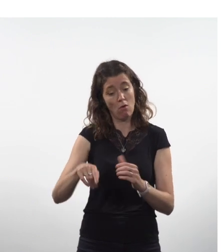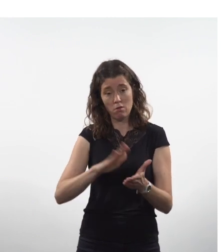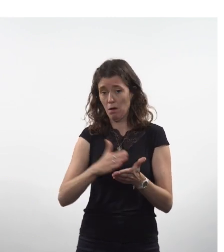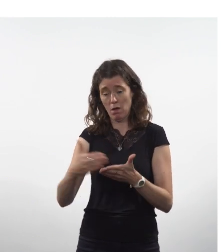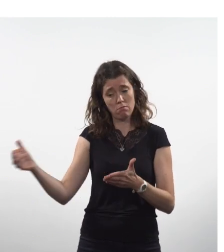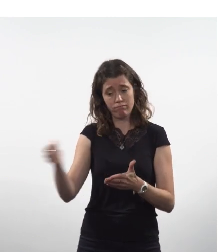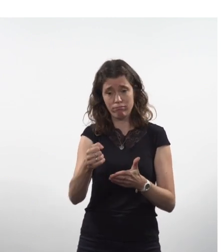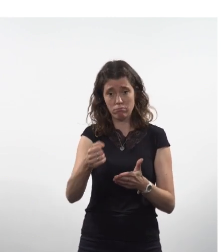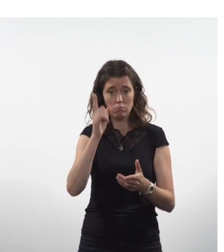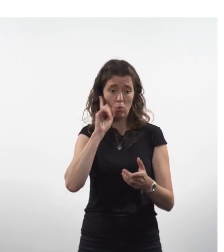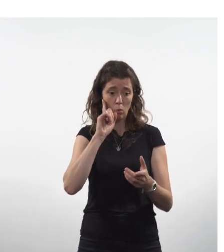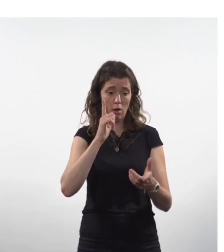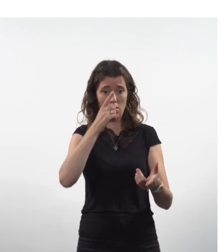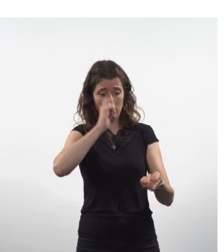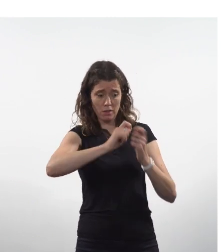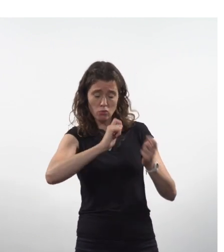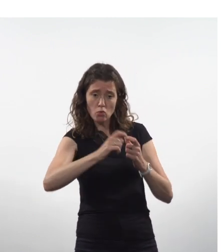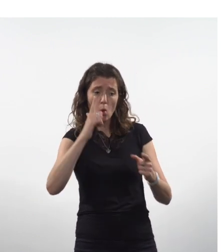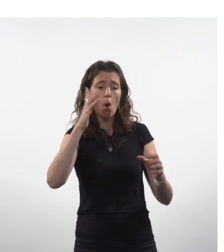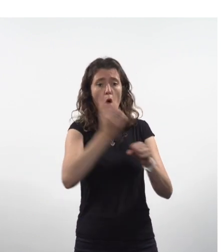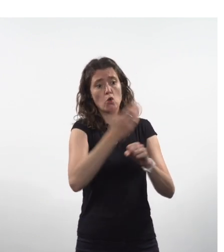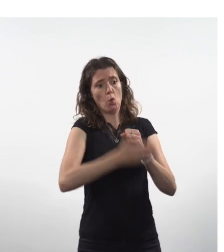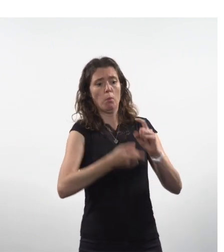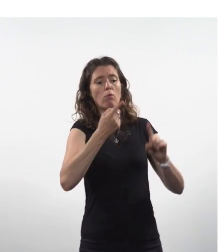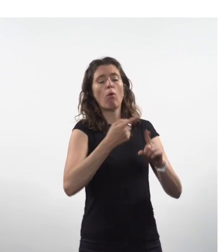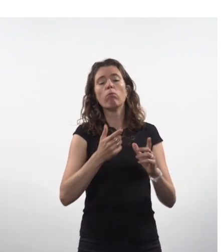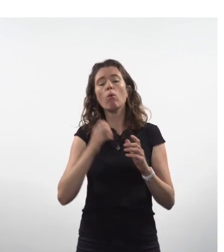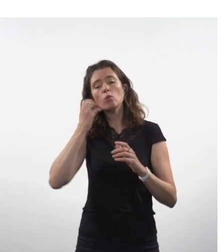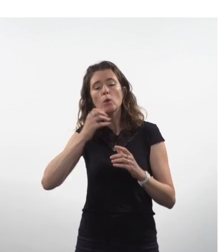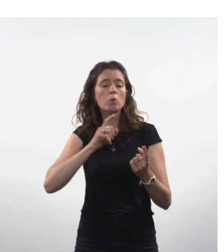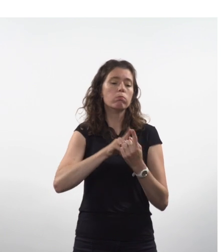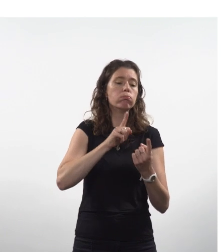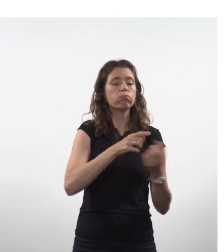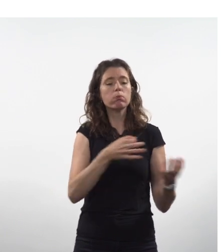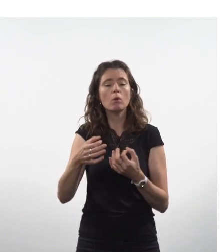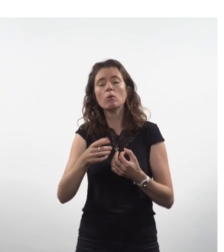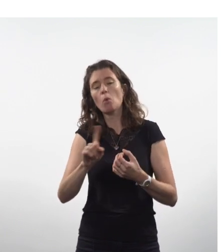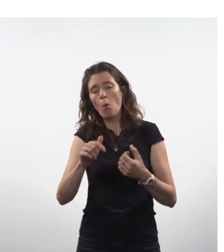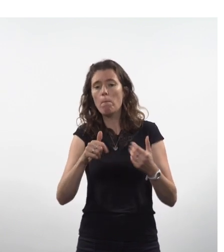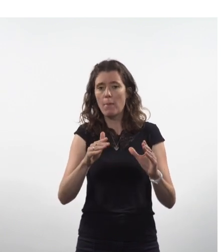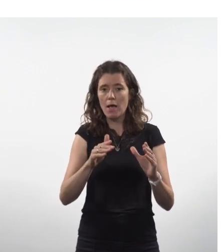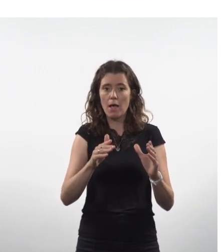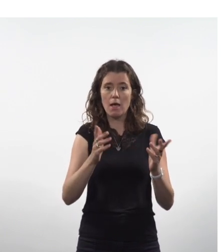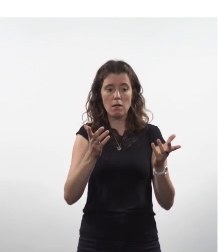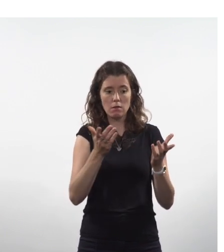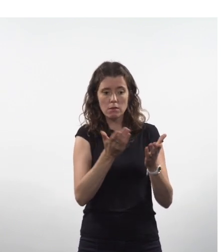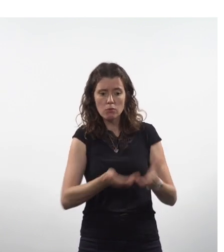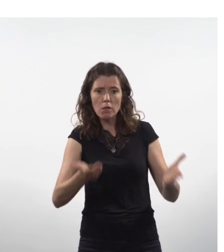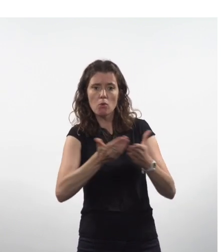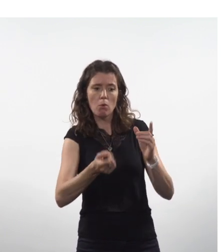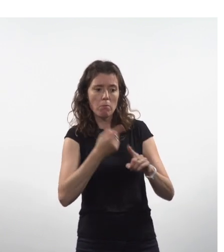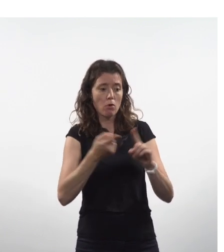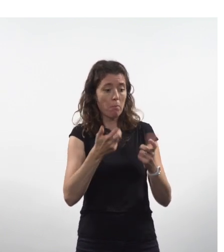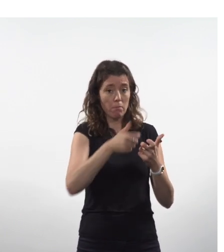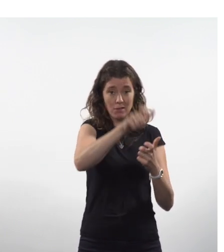interprète quand il y a des enjeux. Sur un suivi courant, c'est pas forcément nécessaire. Mais par contre, quand il faut reprendre une histoire diabétique ou quand il faut